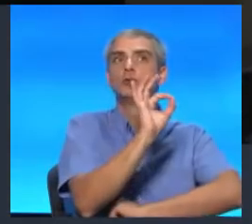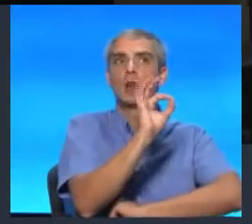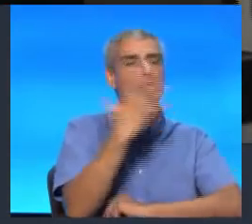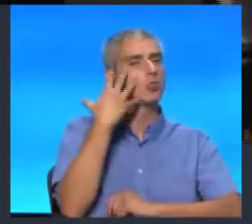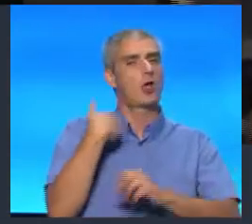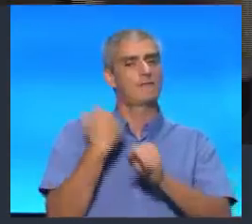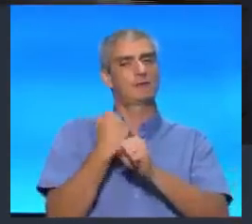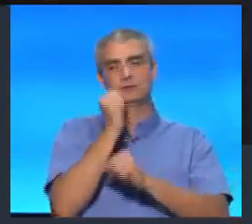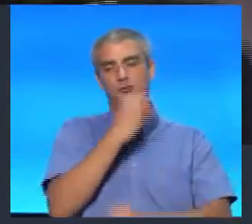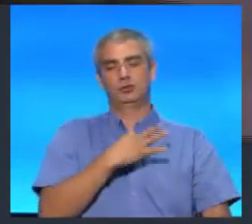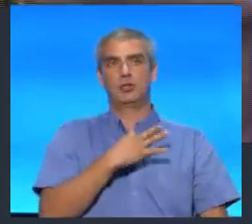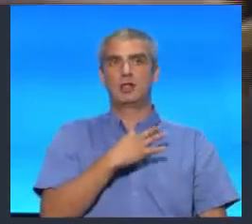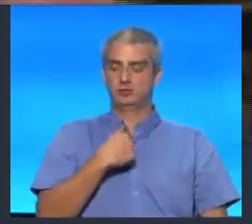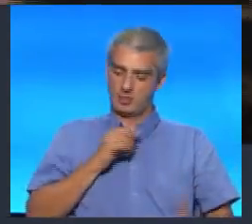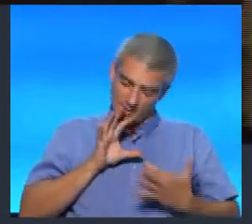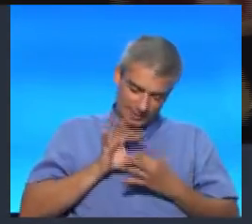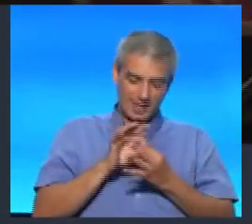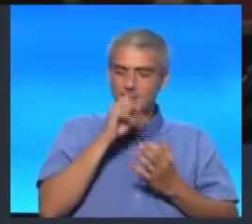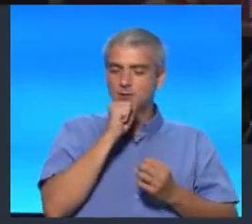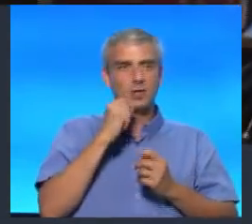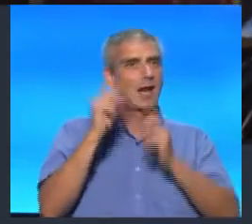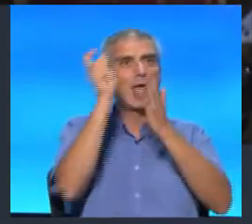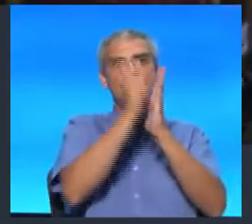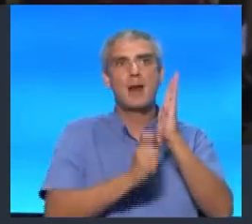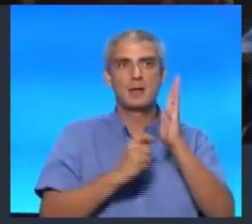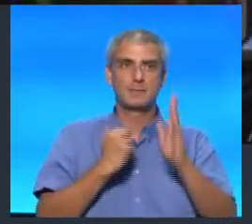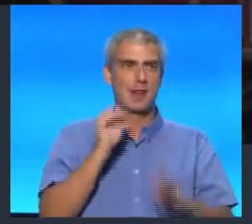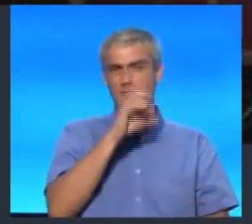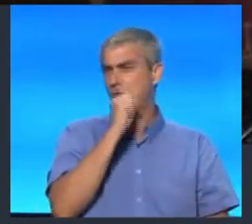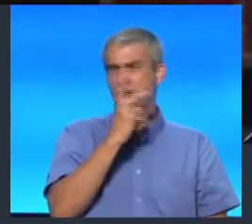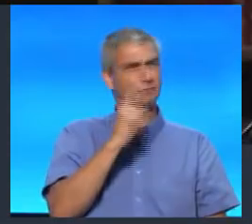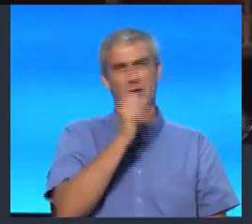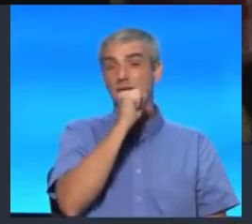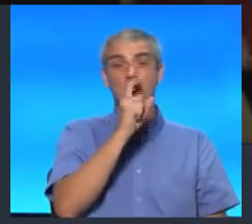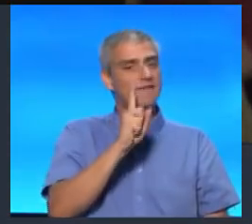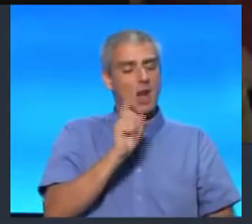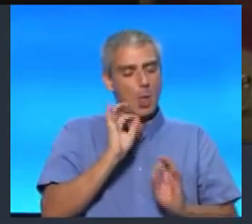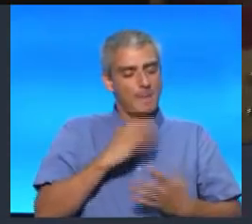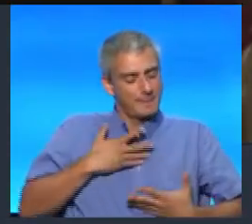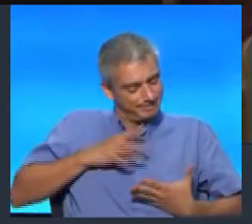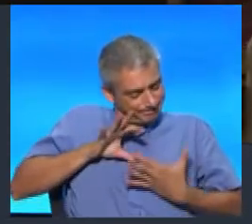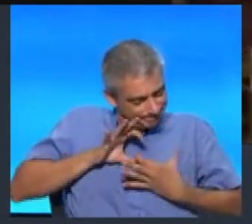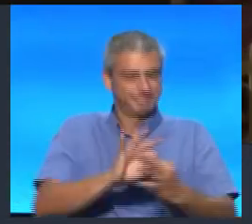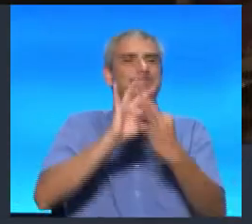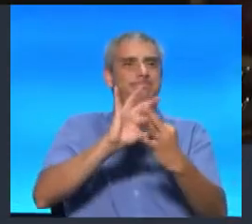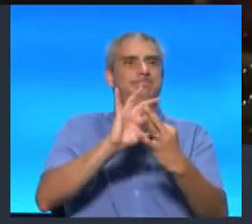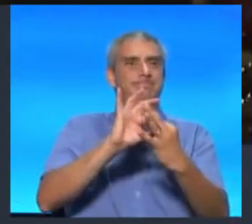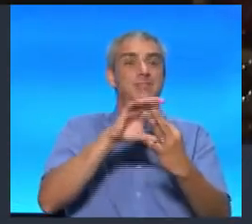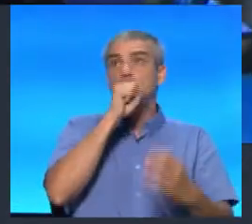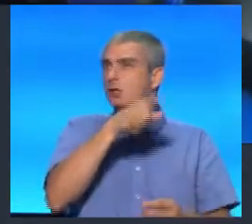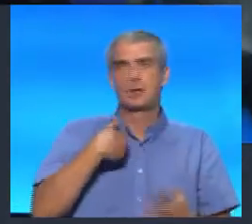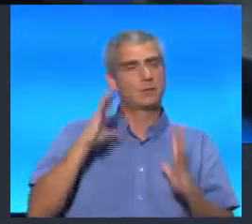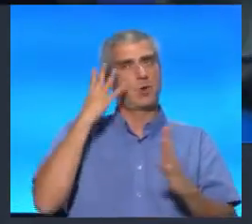שלי. תבין שהתחברתי לשיר, התחברתי לטקסט. לבוא לשיר, אתה יודע, אתה יכול לשיר כל שיר, אבל אתה לא באמת מתחבר לכל שיר, ולשיר הזה אני מאוד